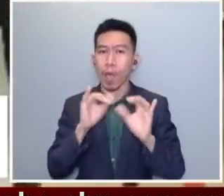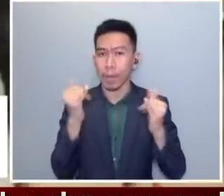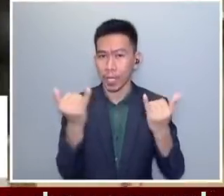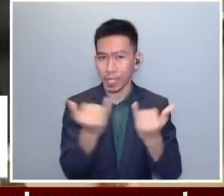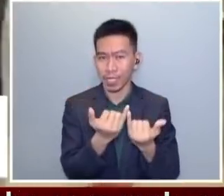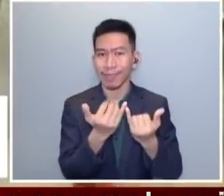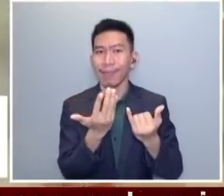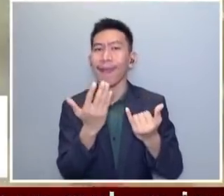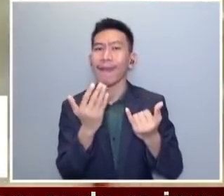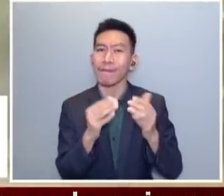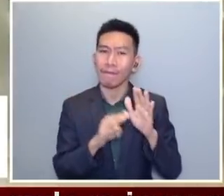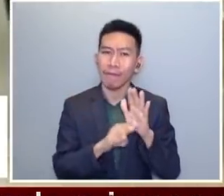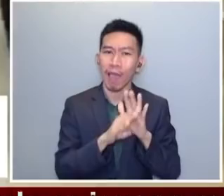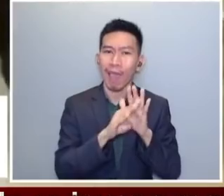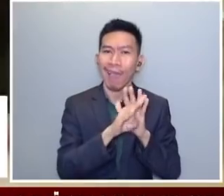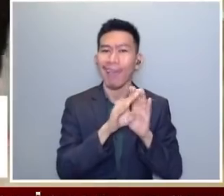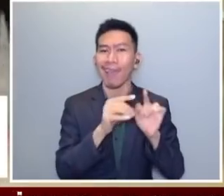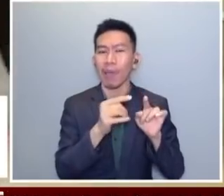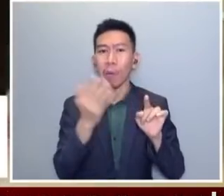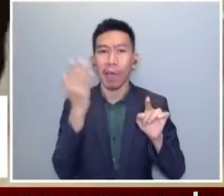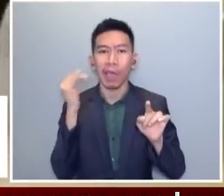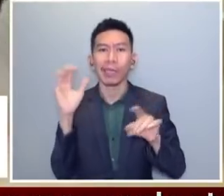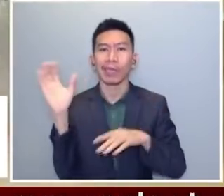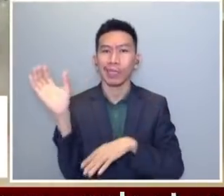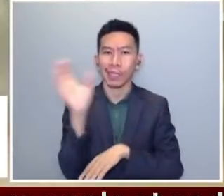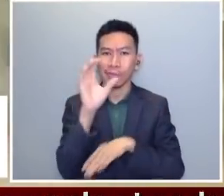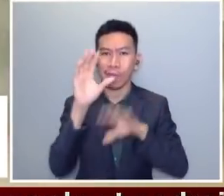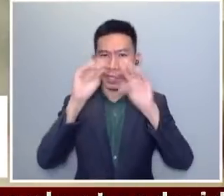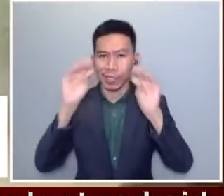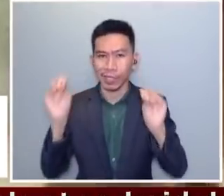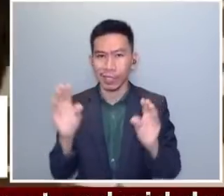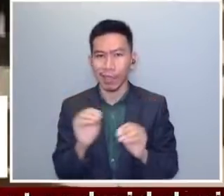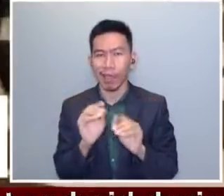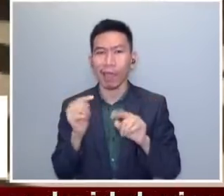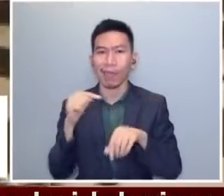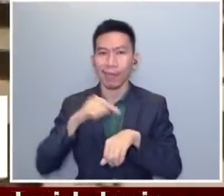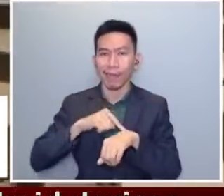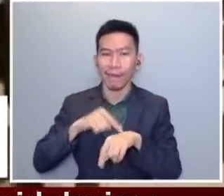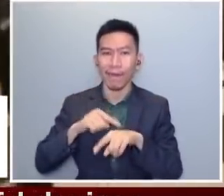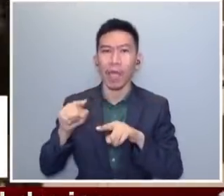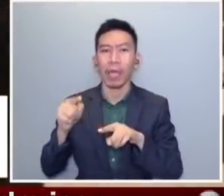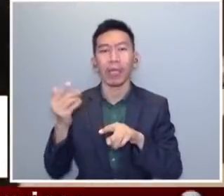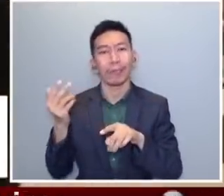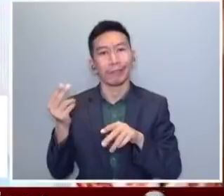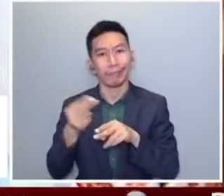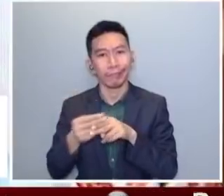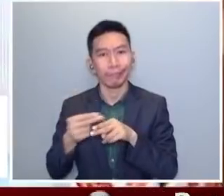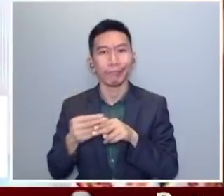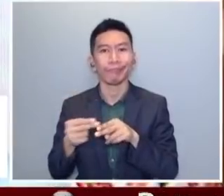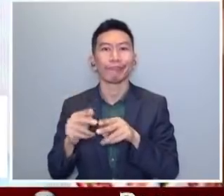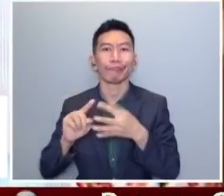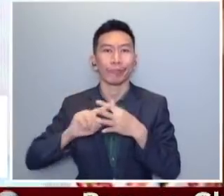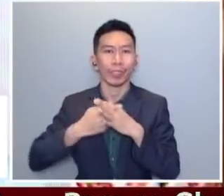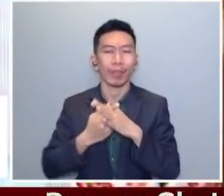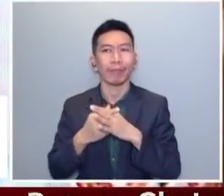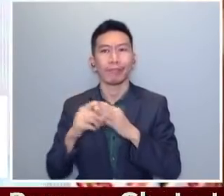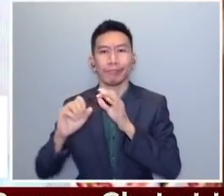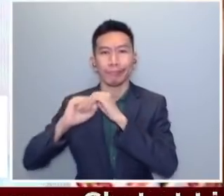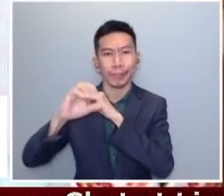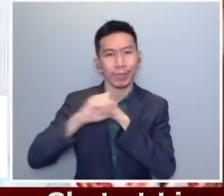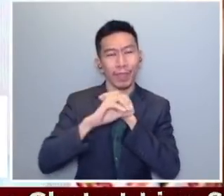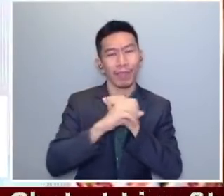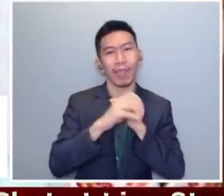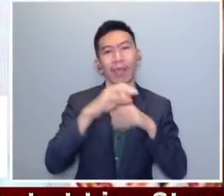kasi, at inaasahang sisipa na rin ang pangangampanya para sa susunod na halalan. So I think, by and